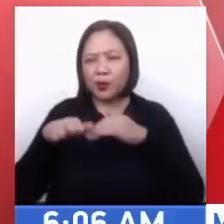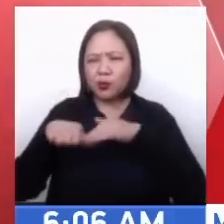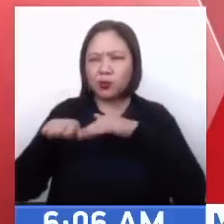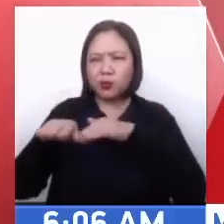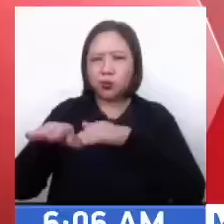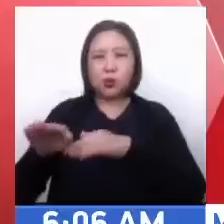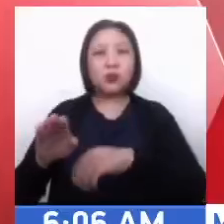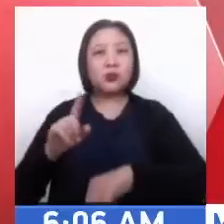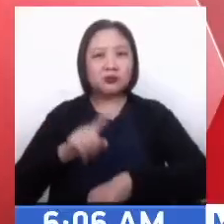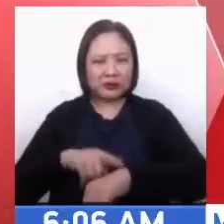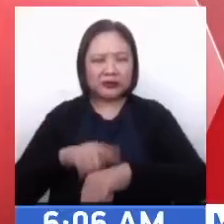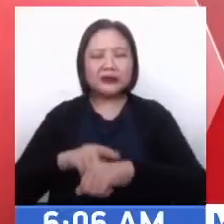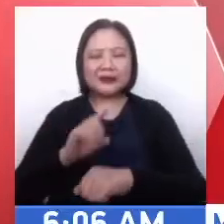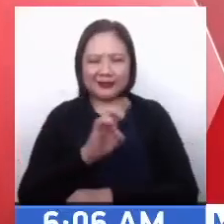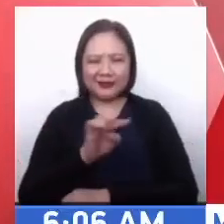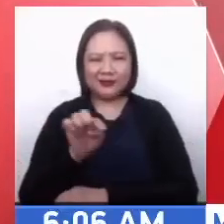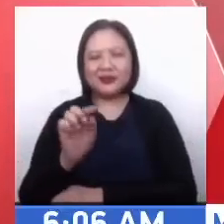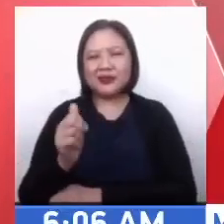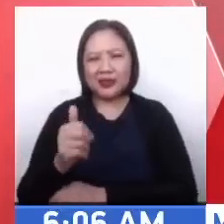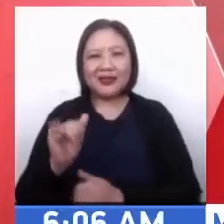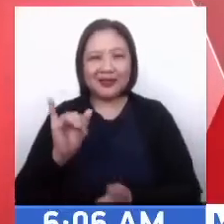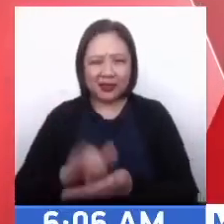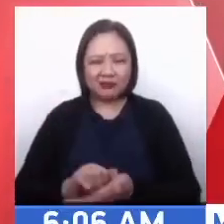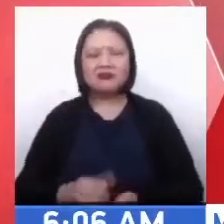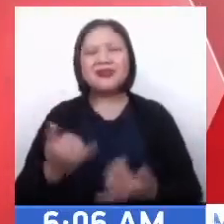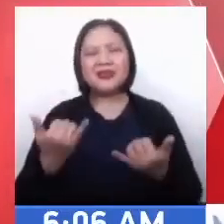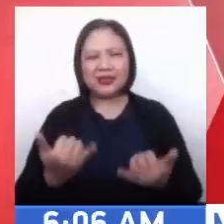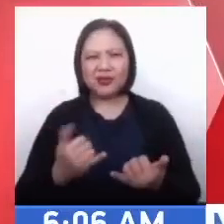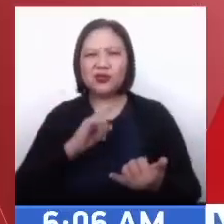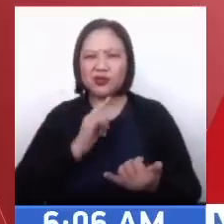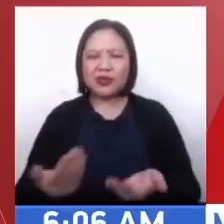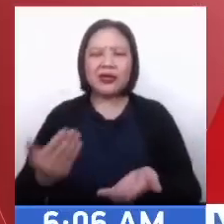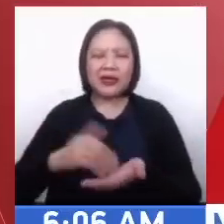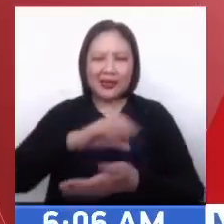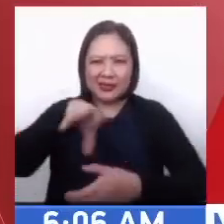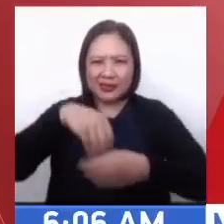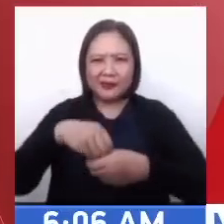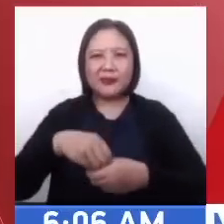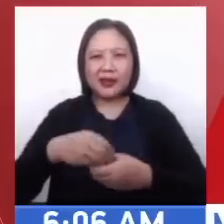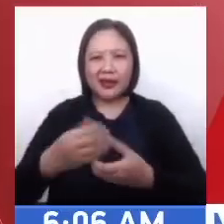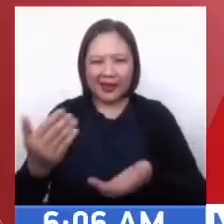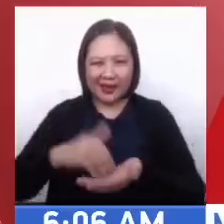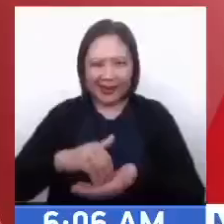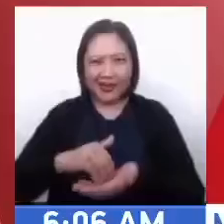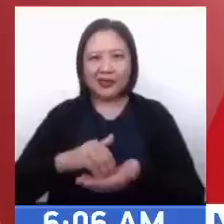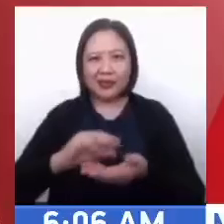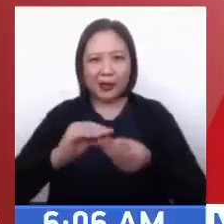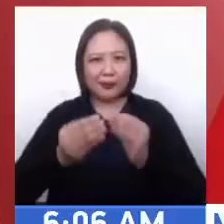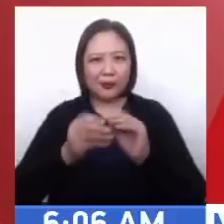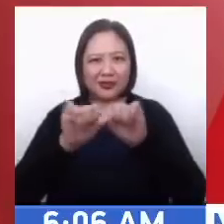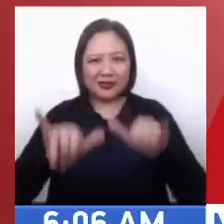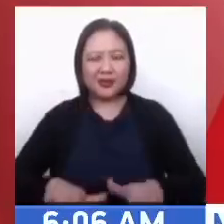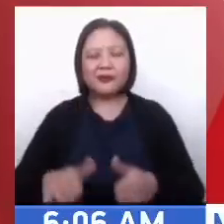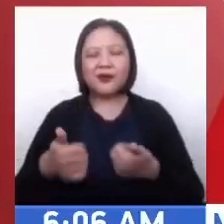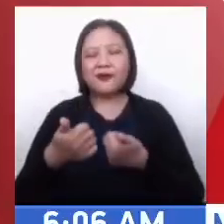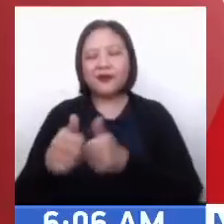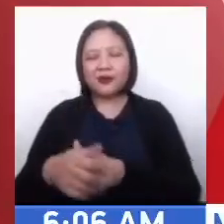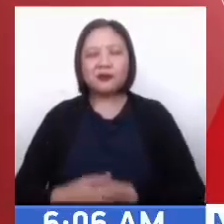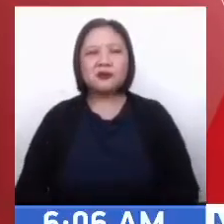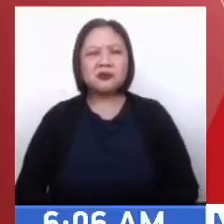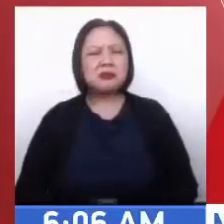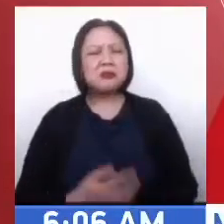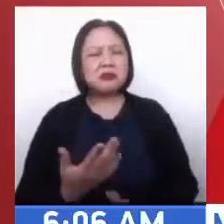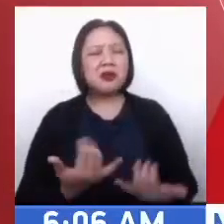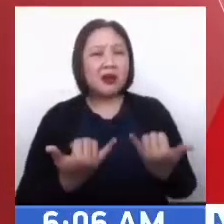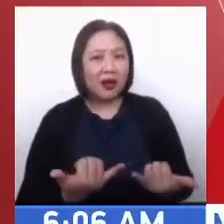And I think it's about time to include this. Opo, about time, pero parang sa loob po ng dalawang taon, hindi ba? Eh,